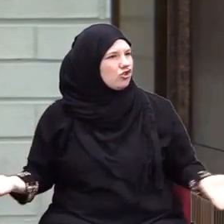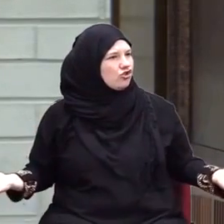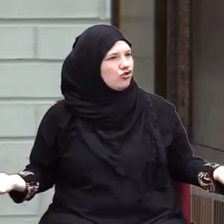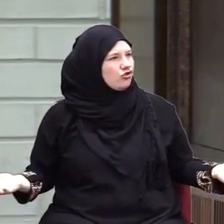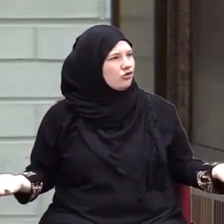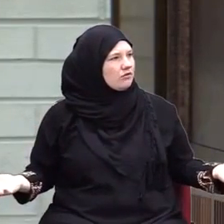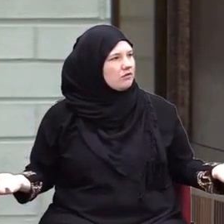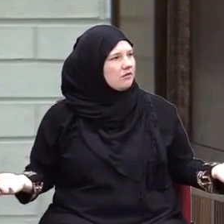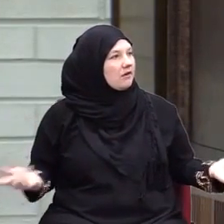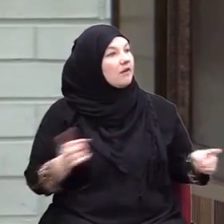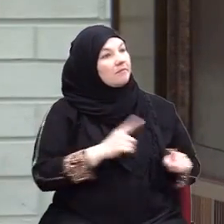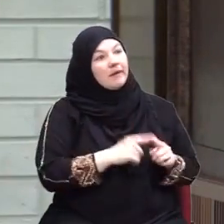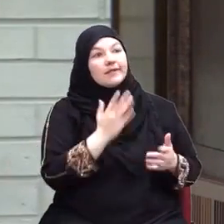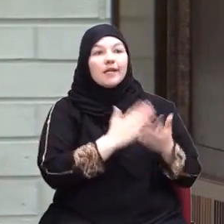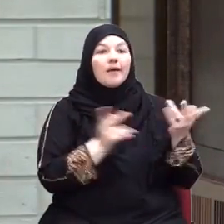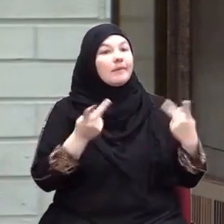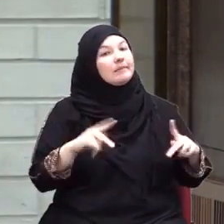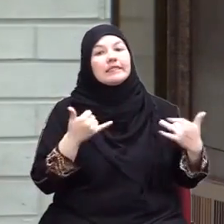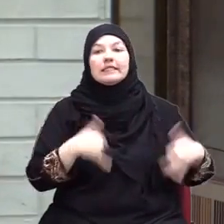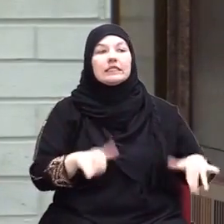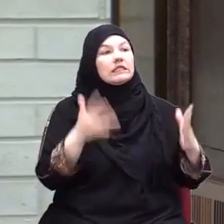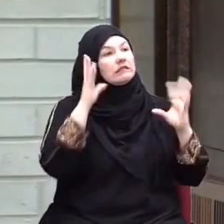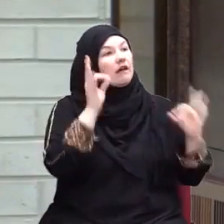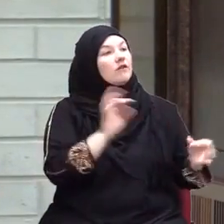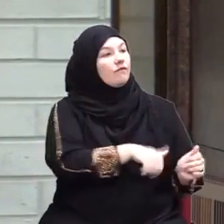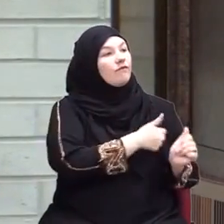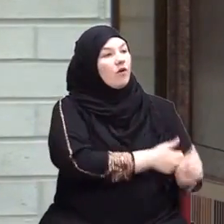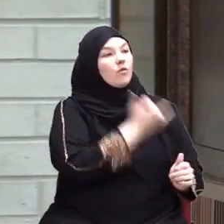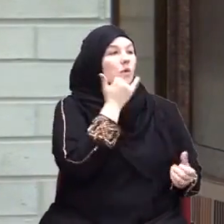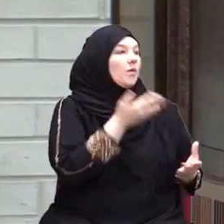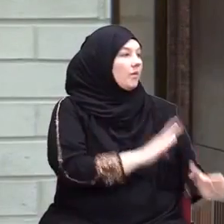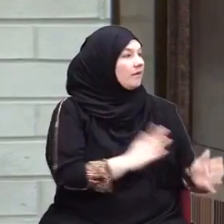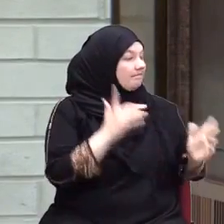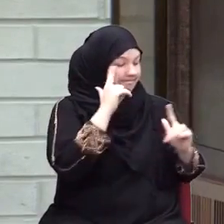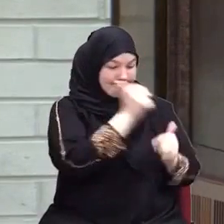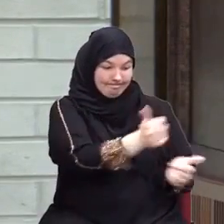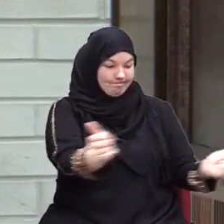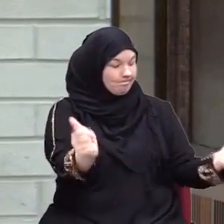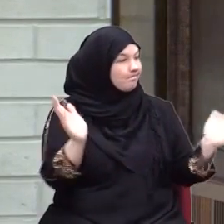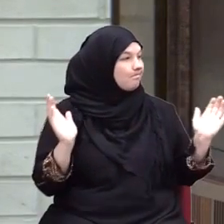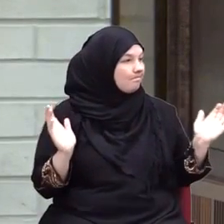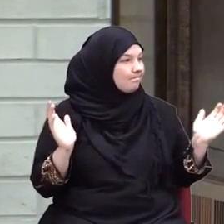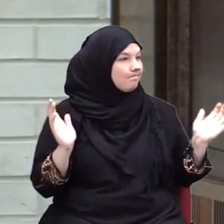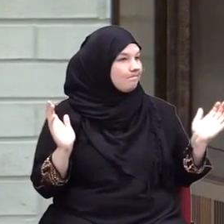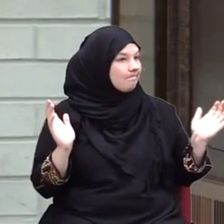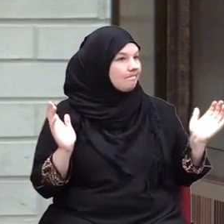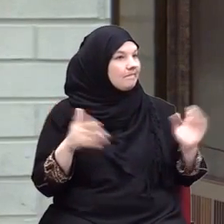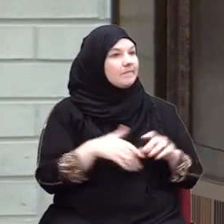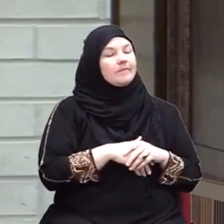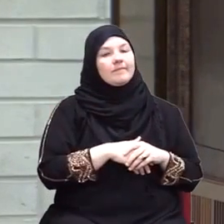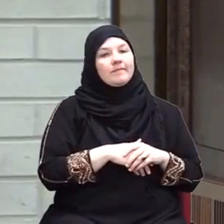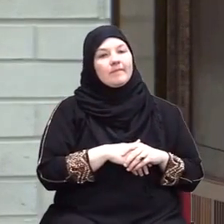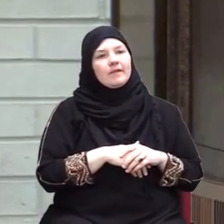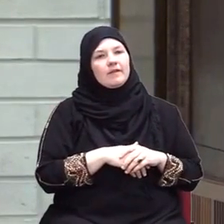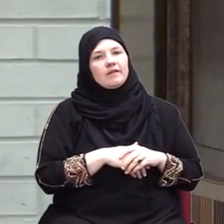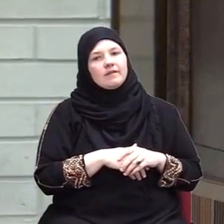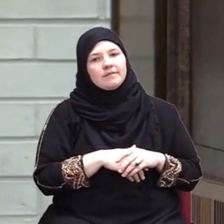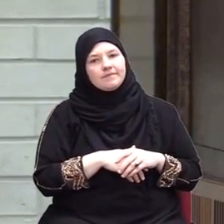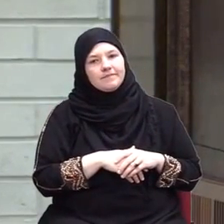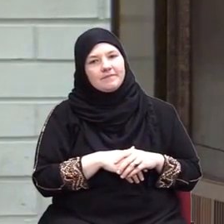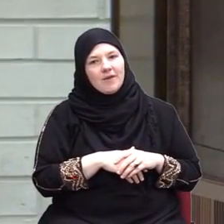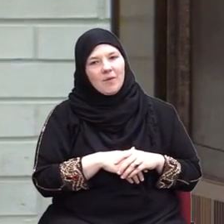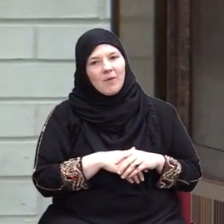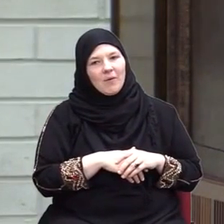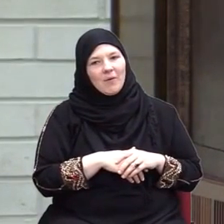وَيَهْدِي بِهِ كَثِيرًا. And he guides many with it. وَمَا يُضِلُّ بِهِ إِلَّا الْفَاسِقِينَ. Why is it that